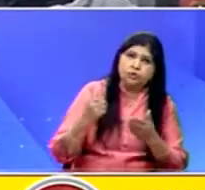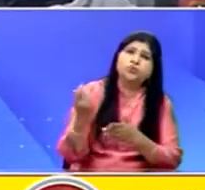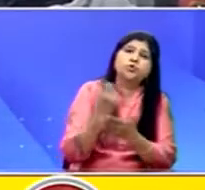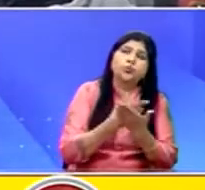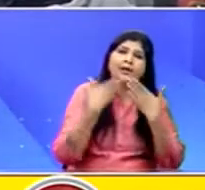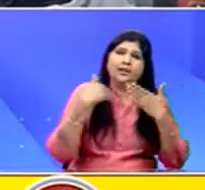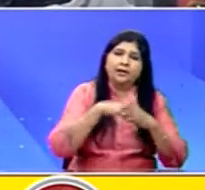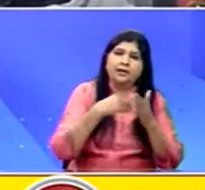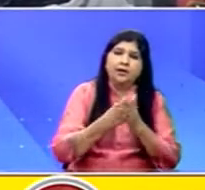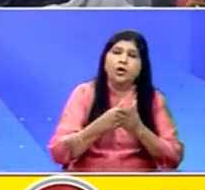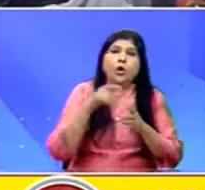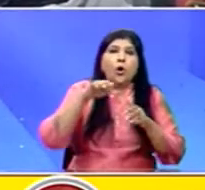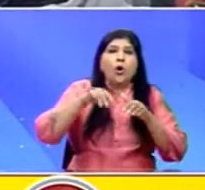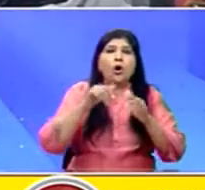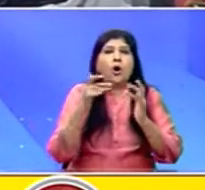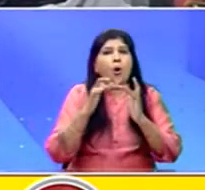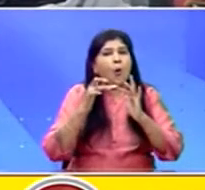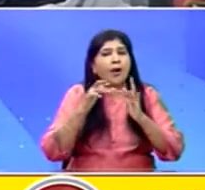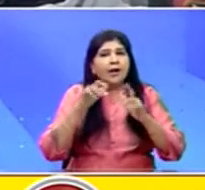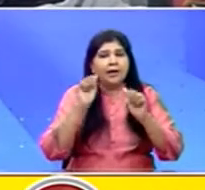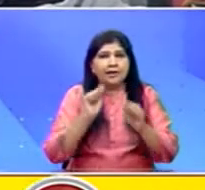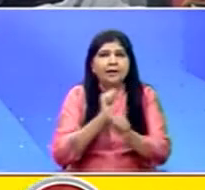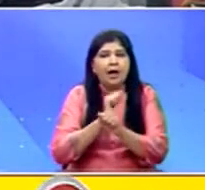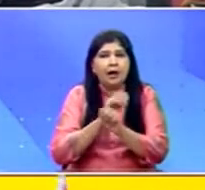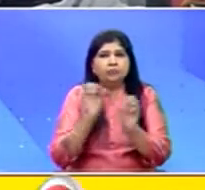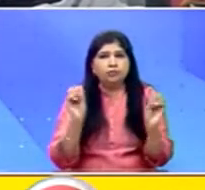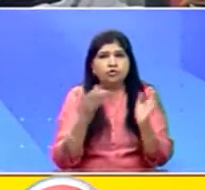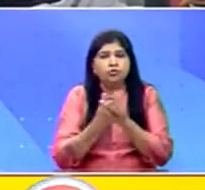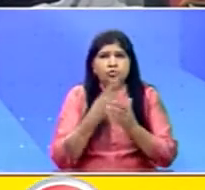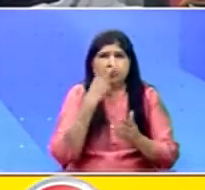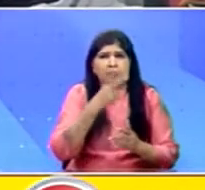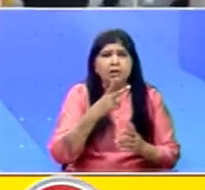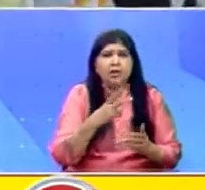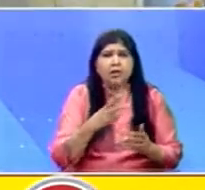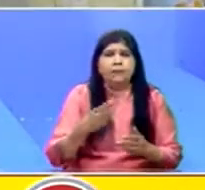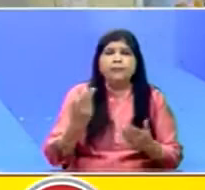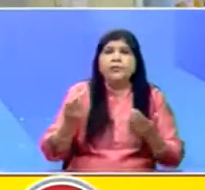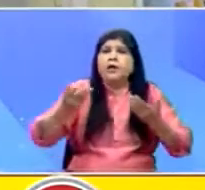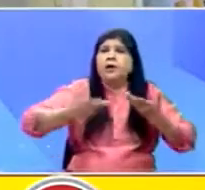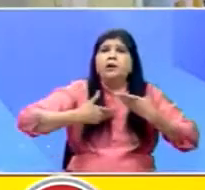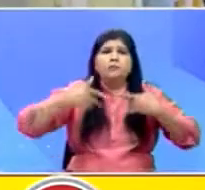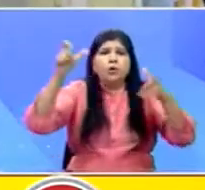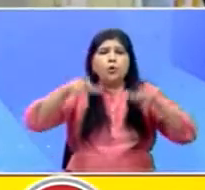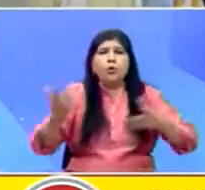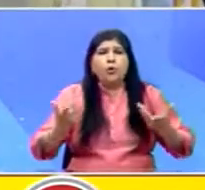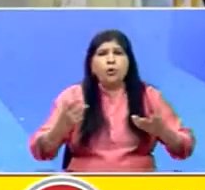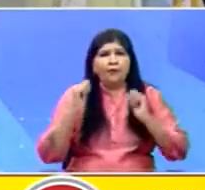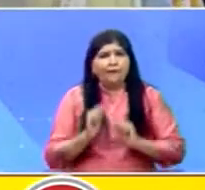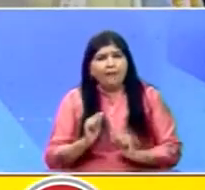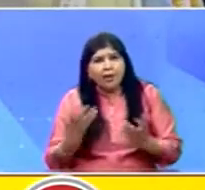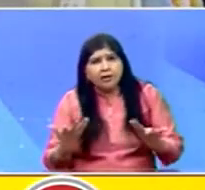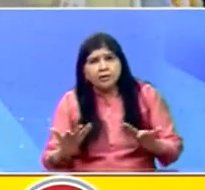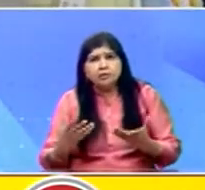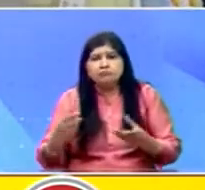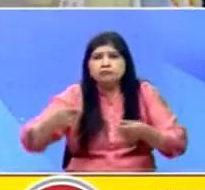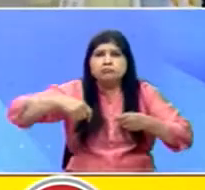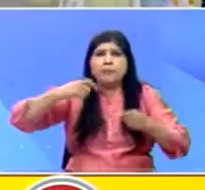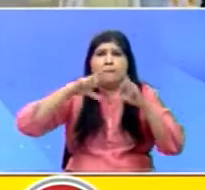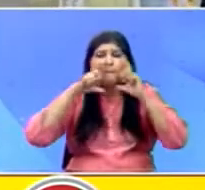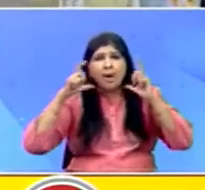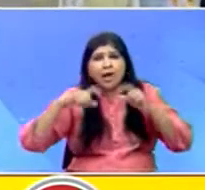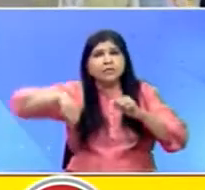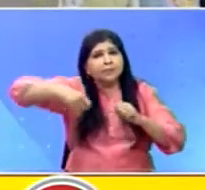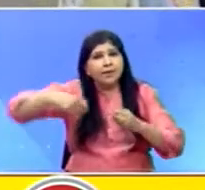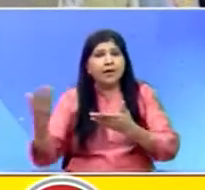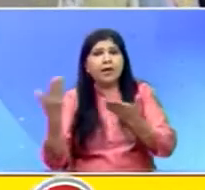और ऑनलाइन कामकाज शुरू किया। उन्होंने देखा कि ग्राहक बड़ी संख्या में मास्क का ऑर्डर दे रहे हैं।